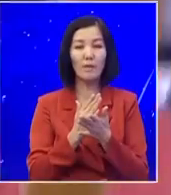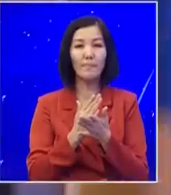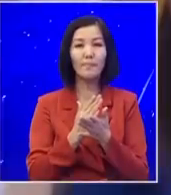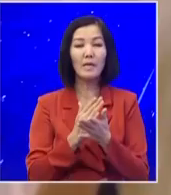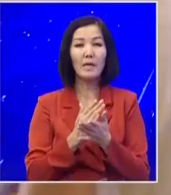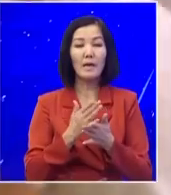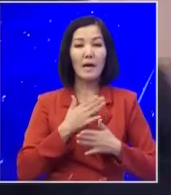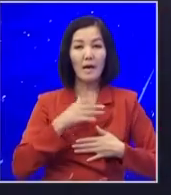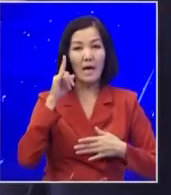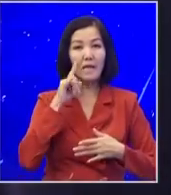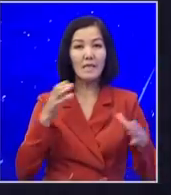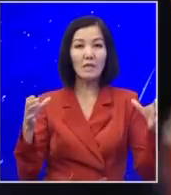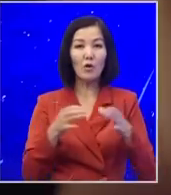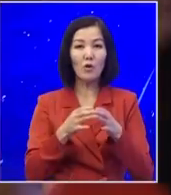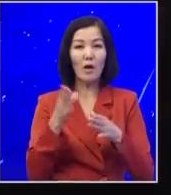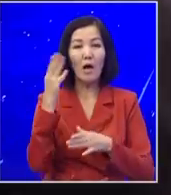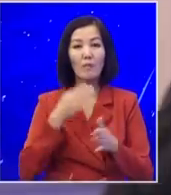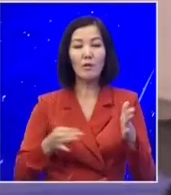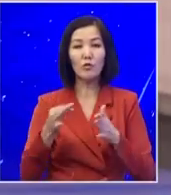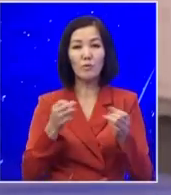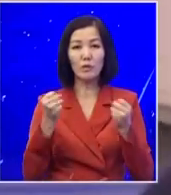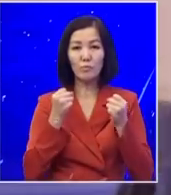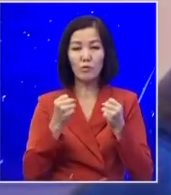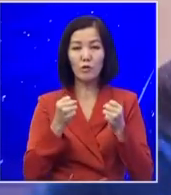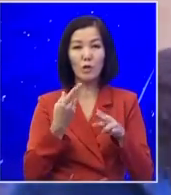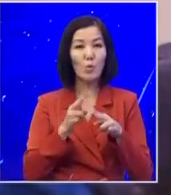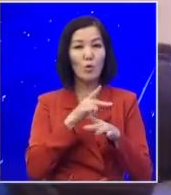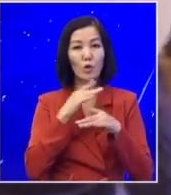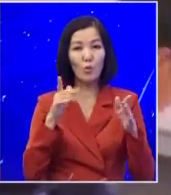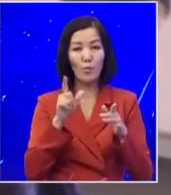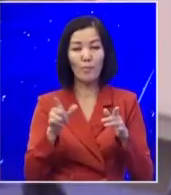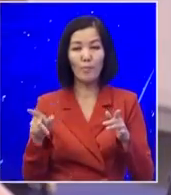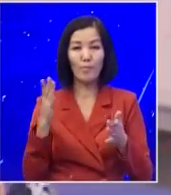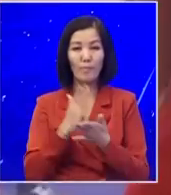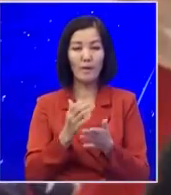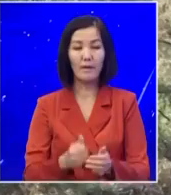Айта кетейік, ел құрамасы сапында Алматы облысының өрендері жетерлік.